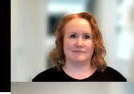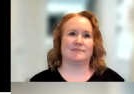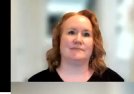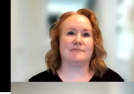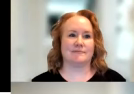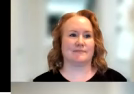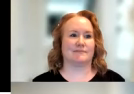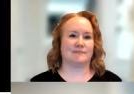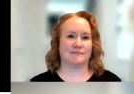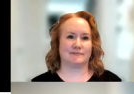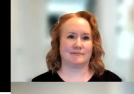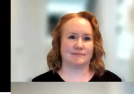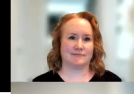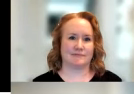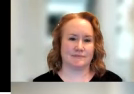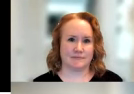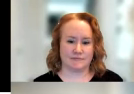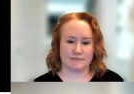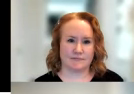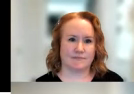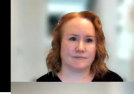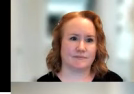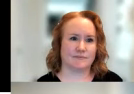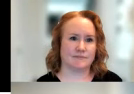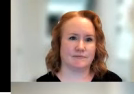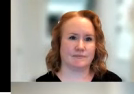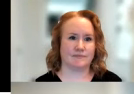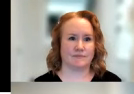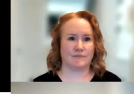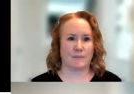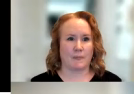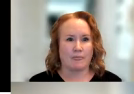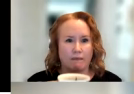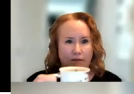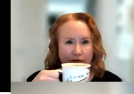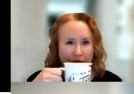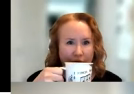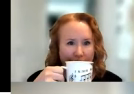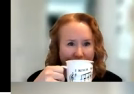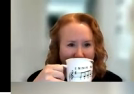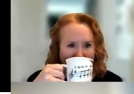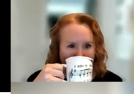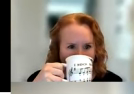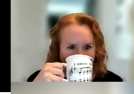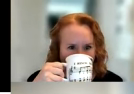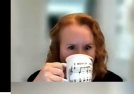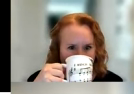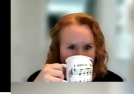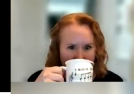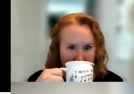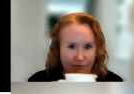Av denne konsekvensanalysen så fremgår det at utvelgelsen av varer og tjenester det gjort på bakgrunn av tre